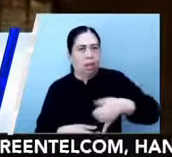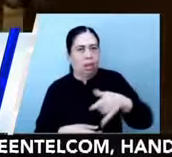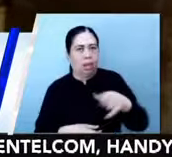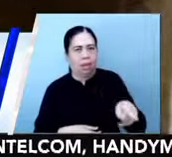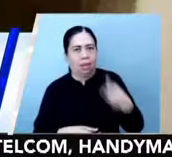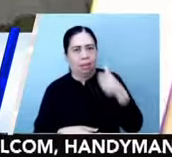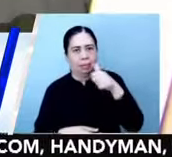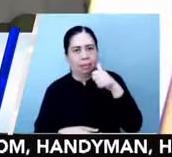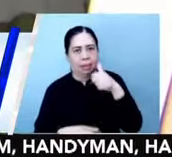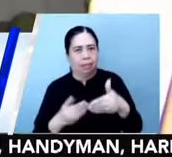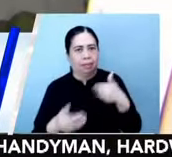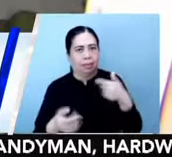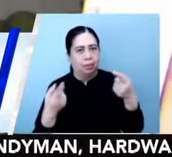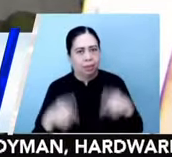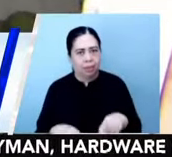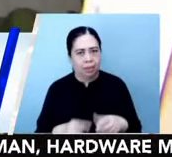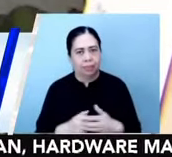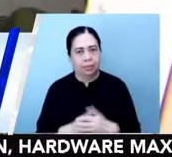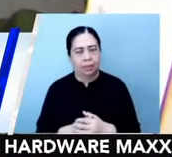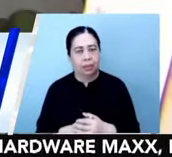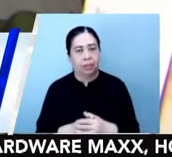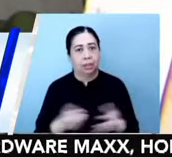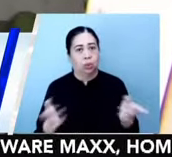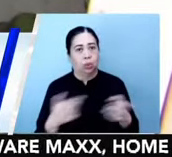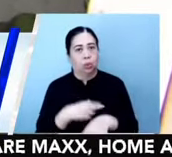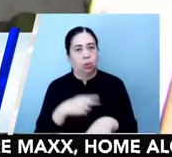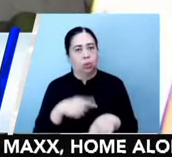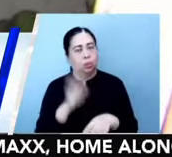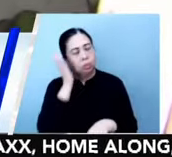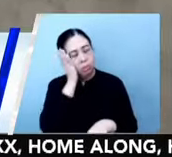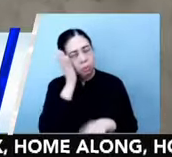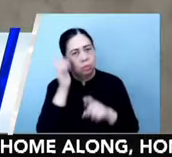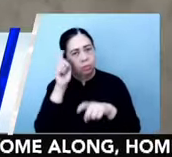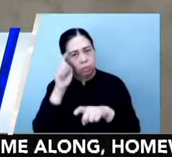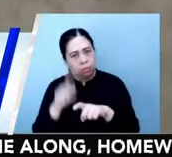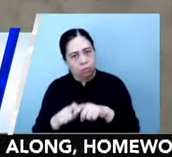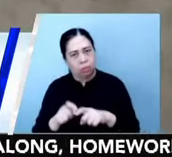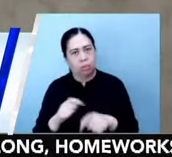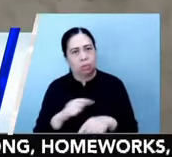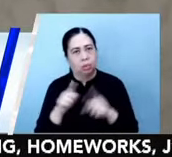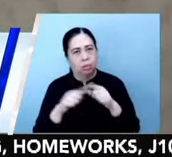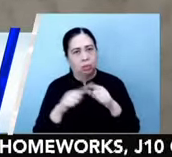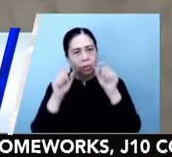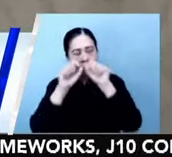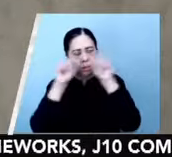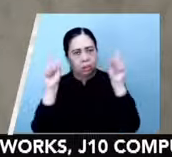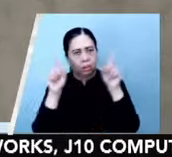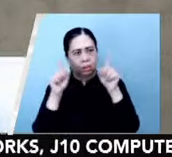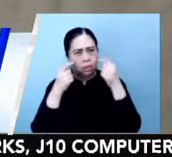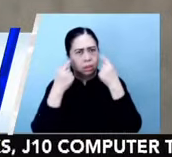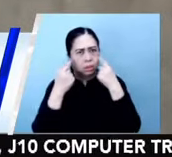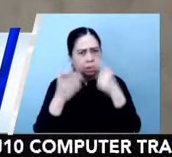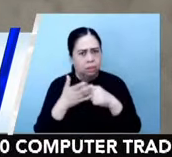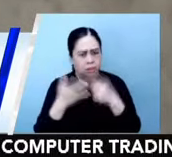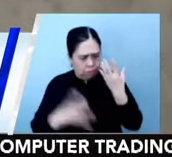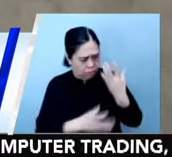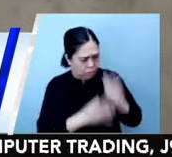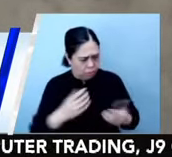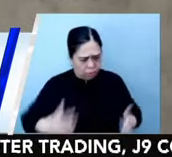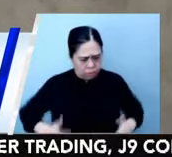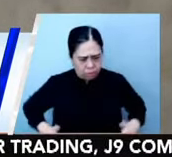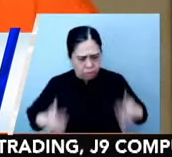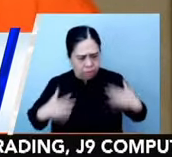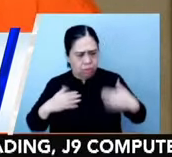ang krimen. Sa kwarto niya rin daw natulog ang biktima. Nang magising daw sila, namalayan daw niyang nawawala ng kanyang cellphone na